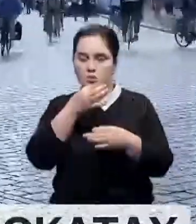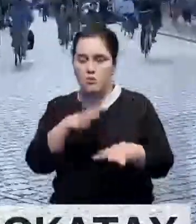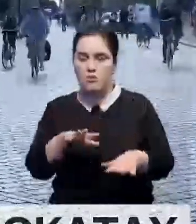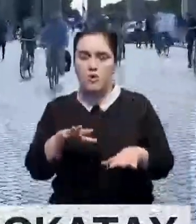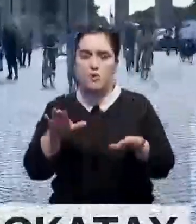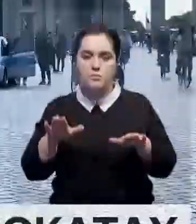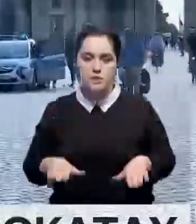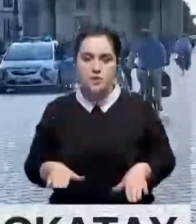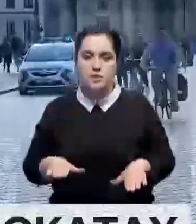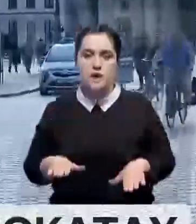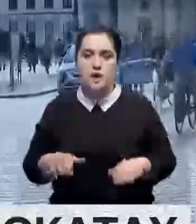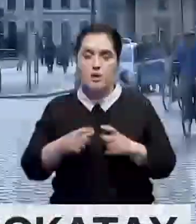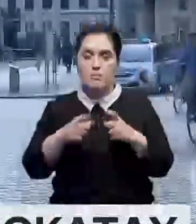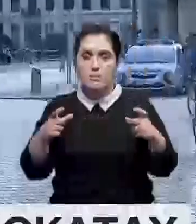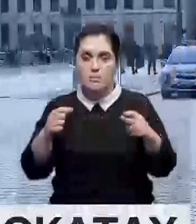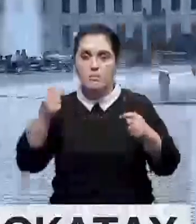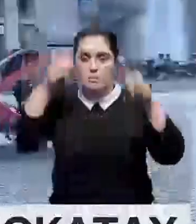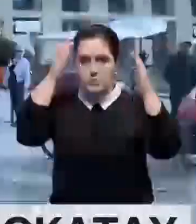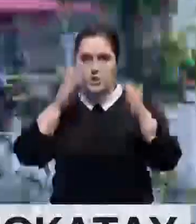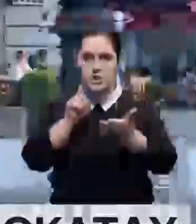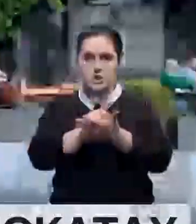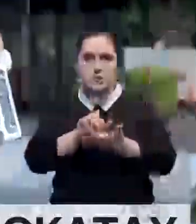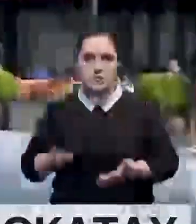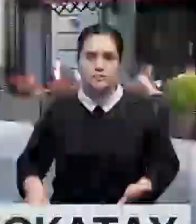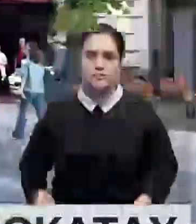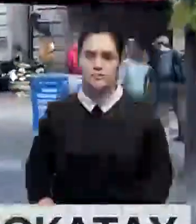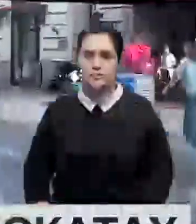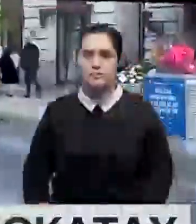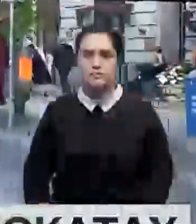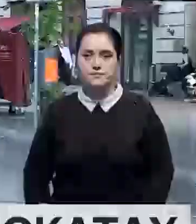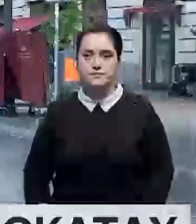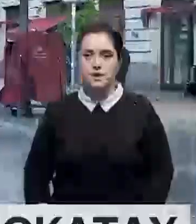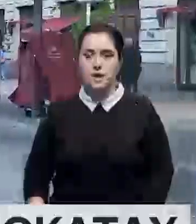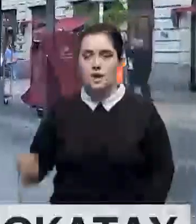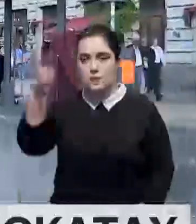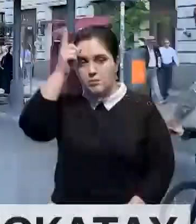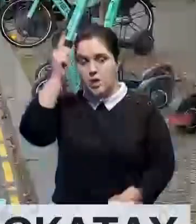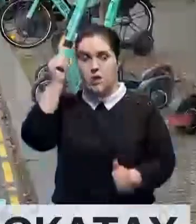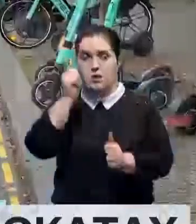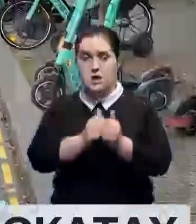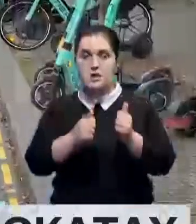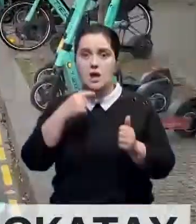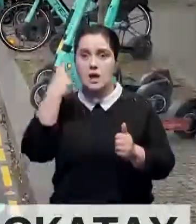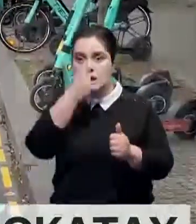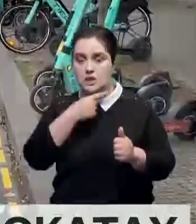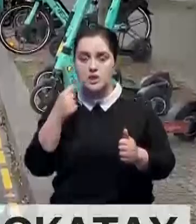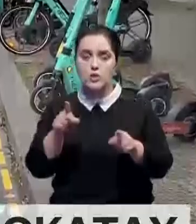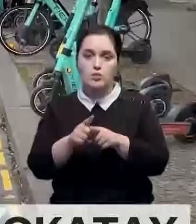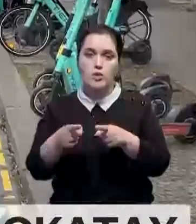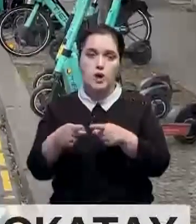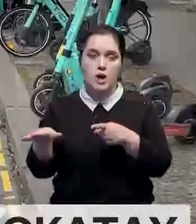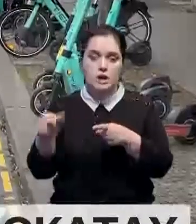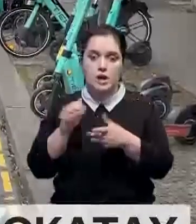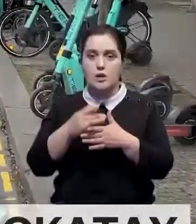кстати, водительские права, как и шлем, не обязательны. В Германии у каждого скутера, как личного, так и арендованного,